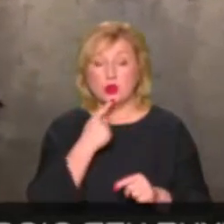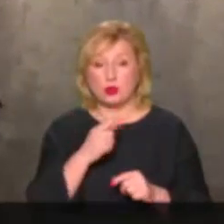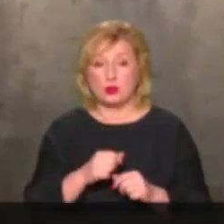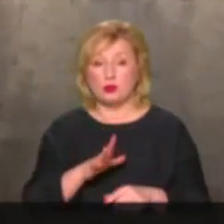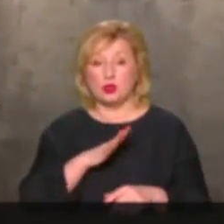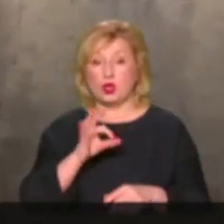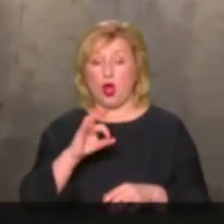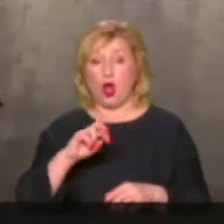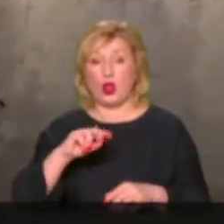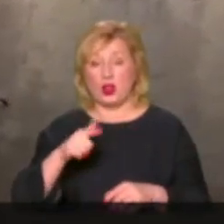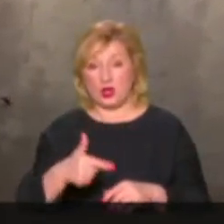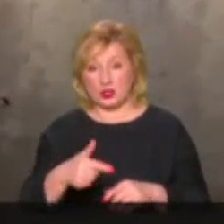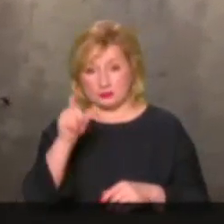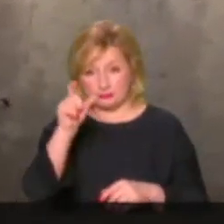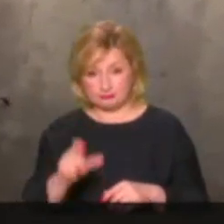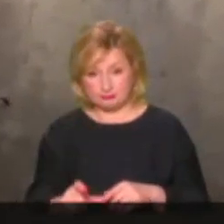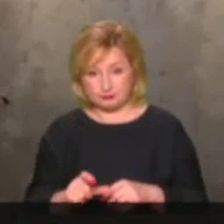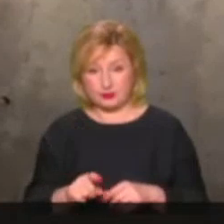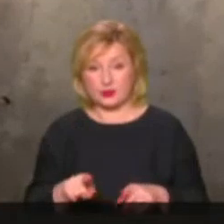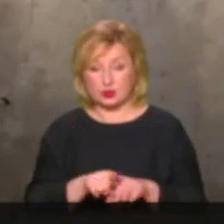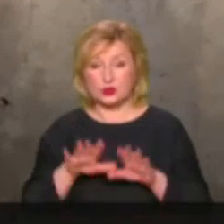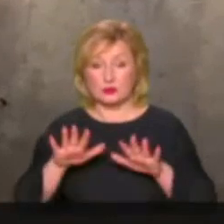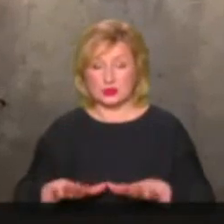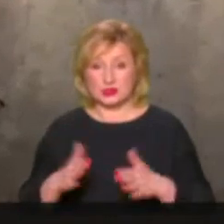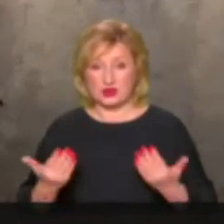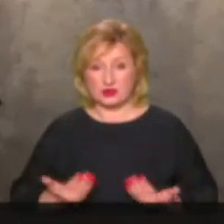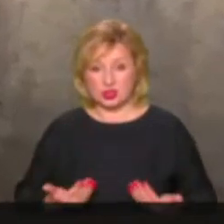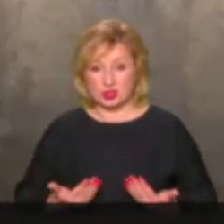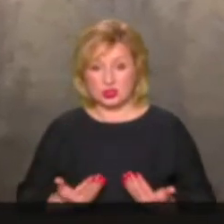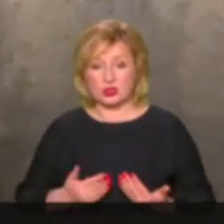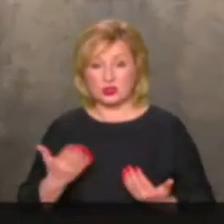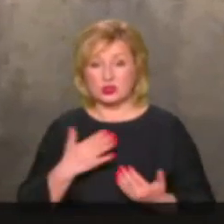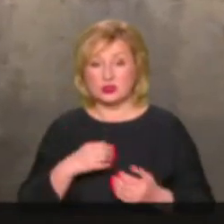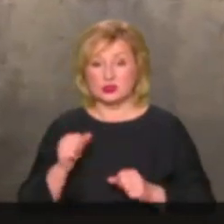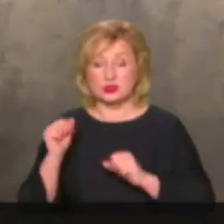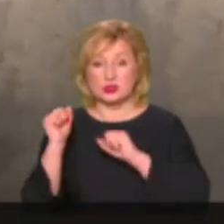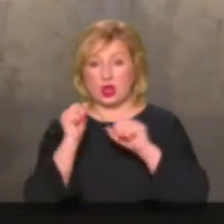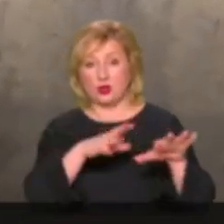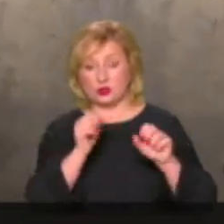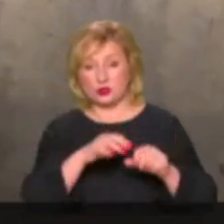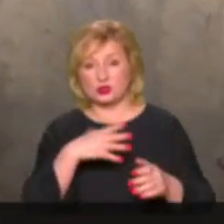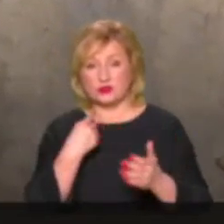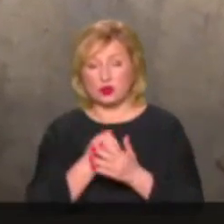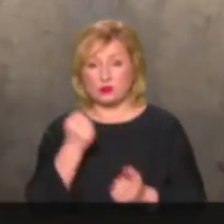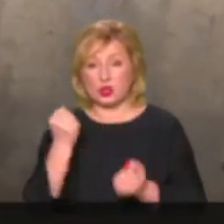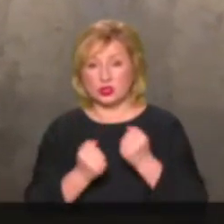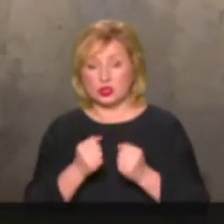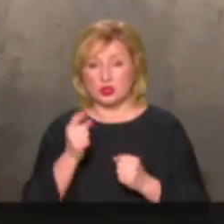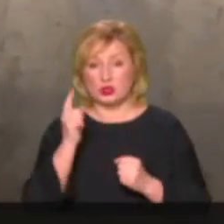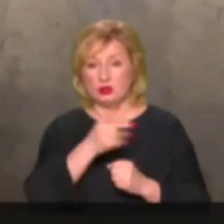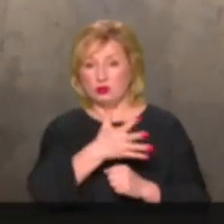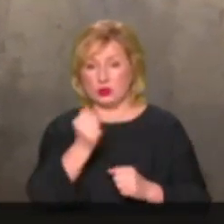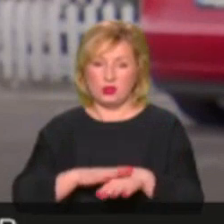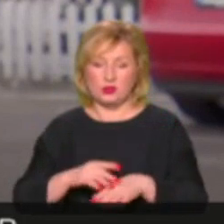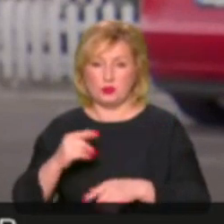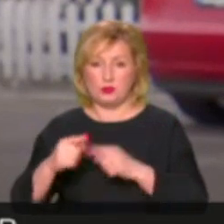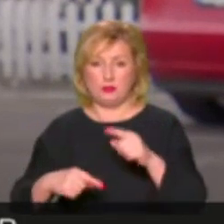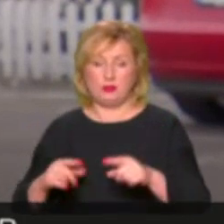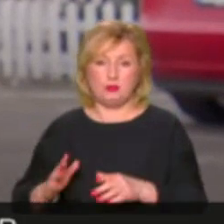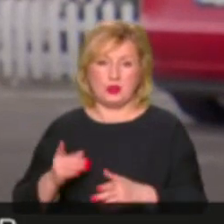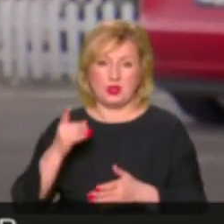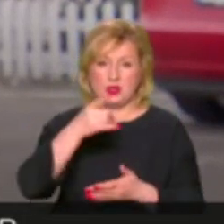Олег, теж місцевий житель, який загрузив свою машину 1,5 тонни взривчатки.